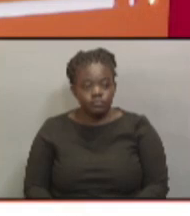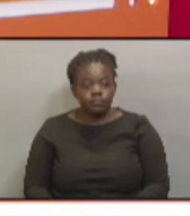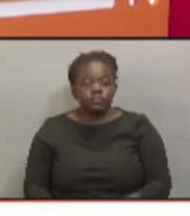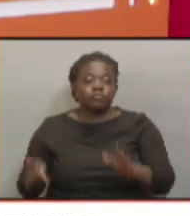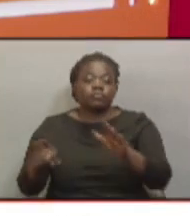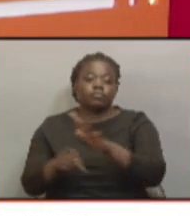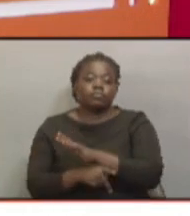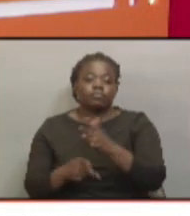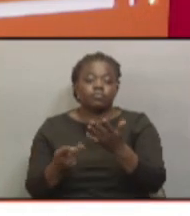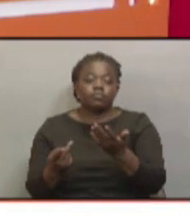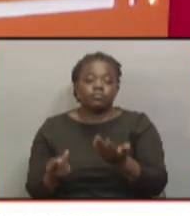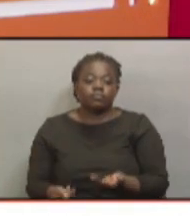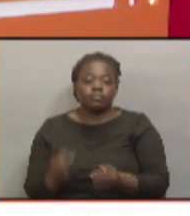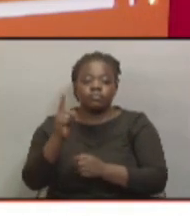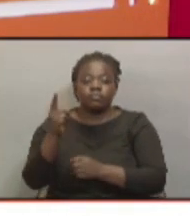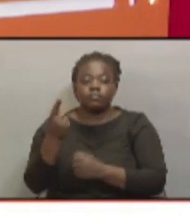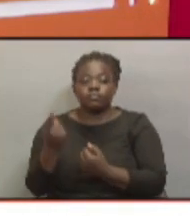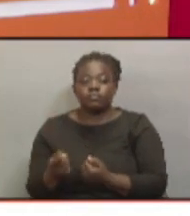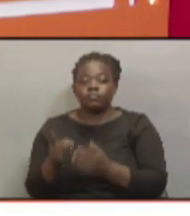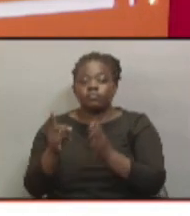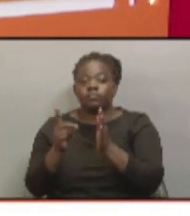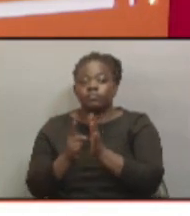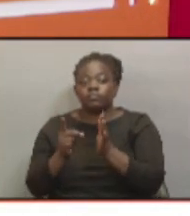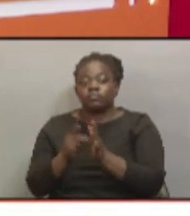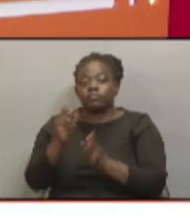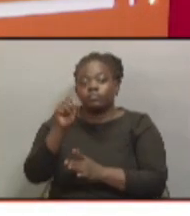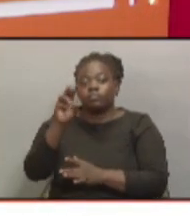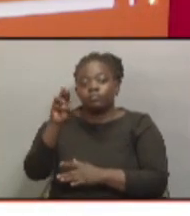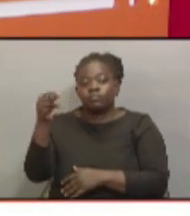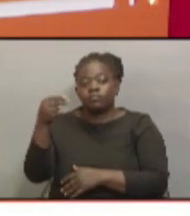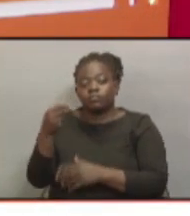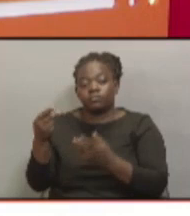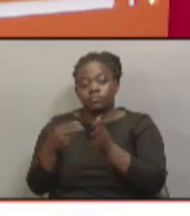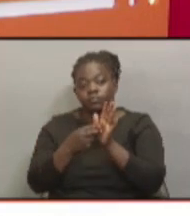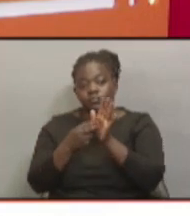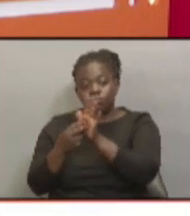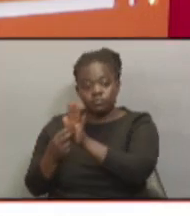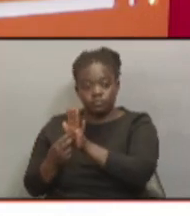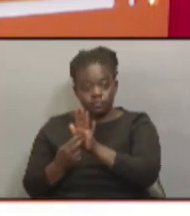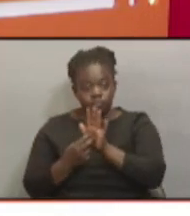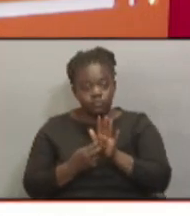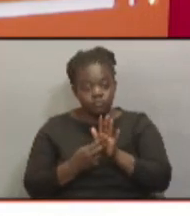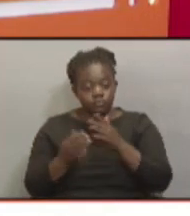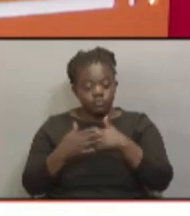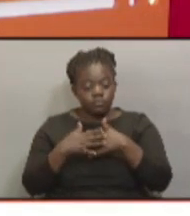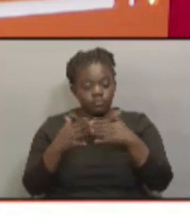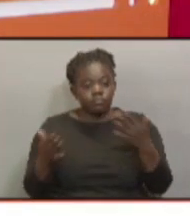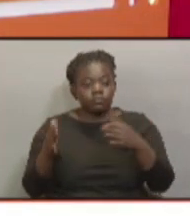Amyuka katikiro asoka haji Dr. Twaha Kaawaase aguddewo omwoleso gwa Buganda